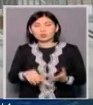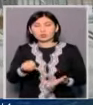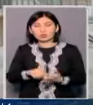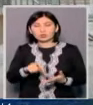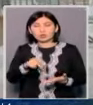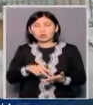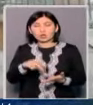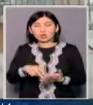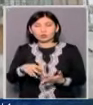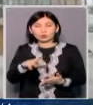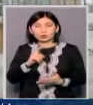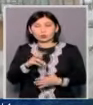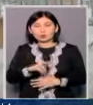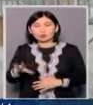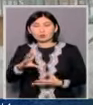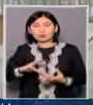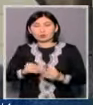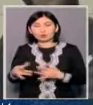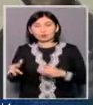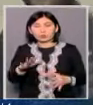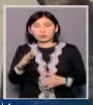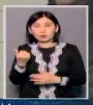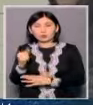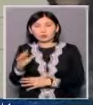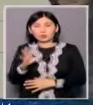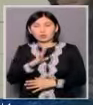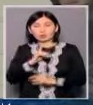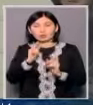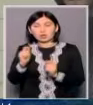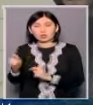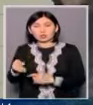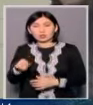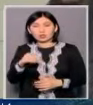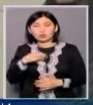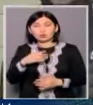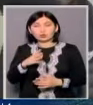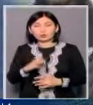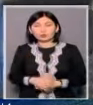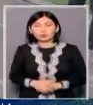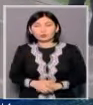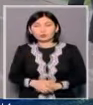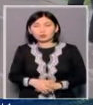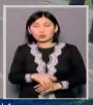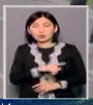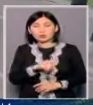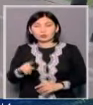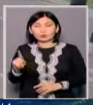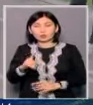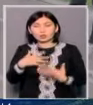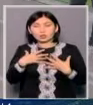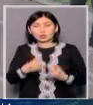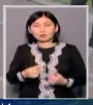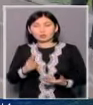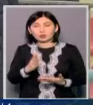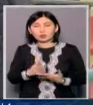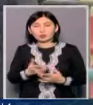прыгали на расстояние в 100 метров. По итогам мероприятия победители будут награждены грамотами и кубками. Стоит отметить, что для занятия